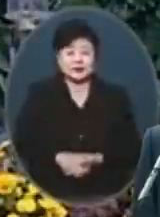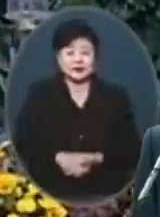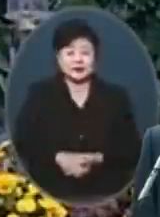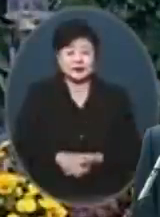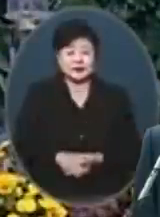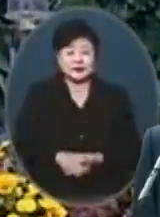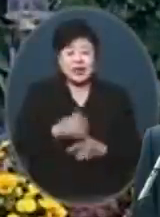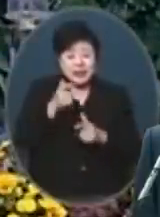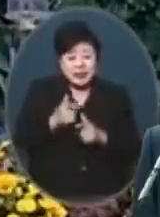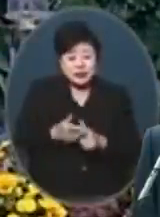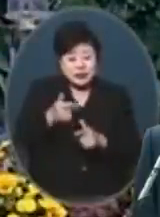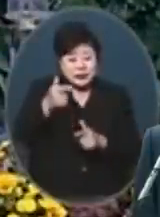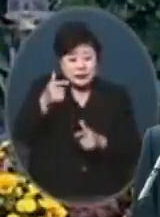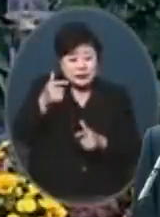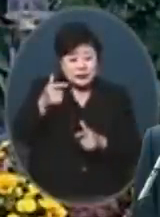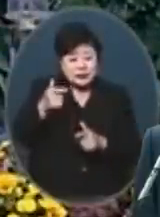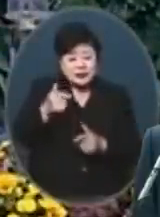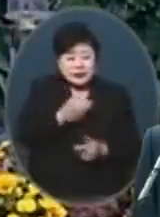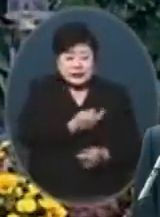예수님의